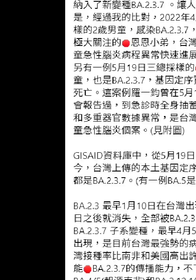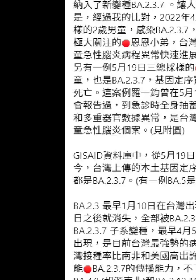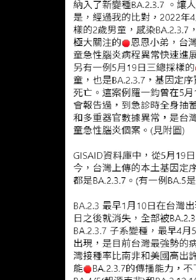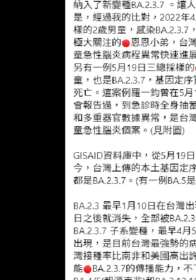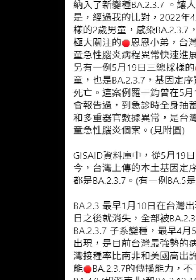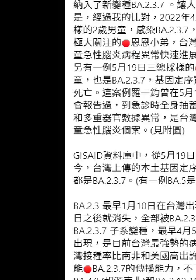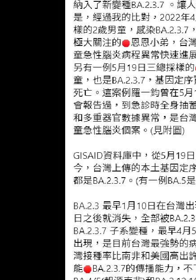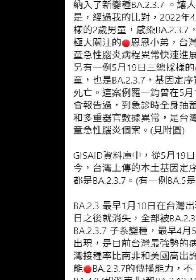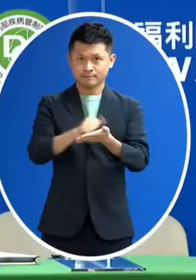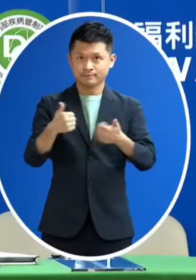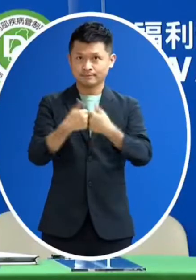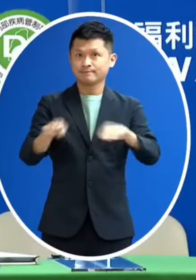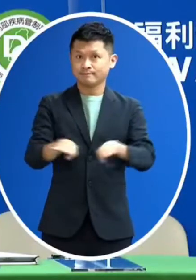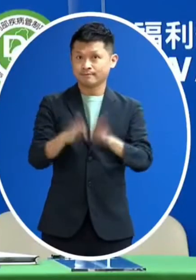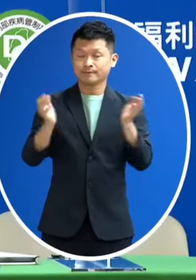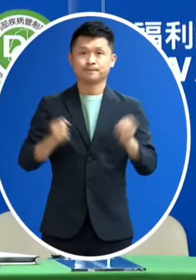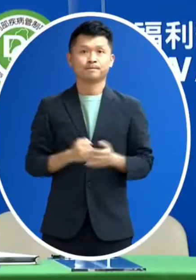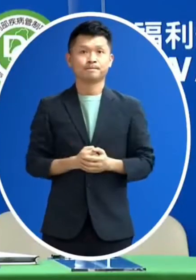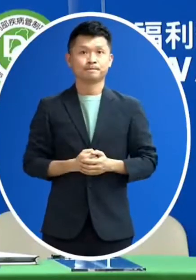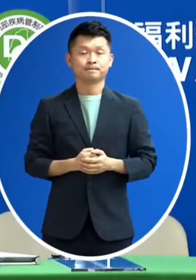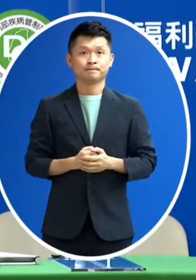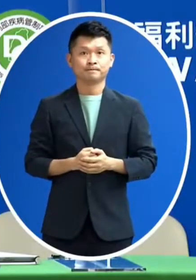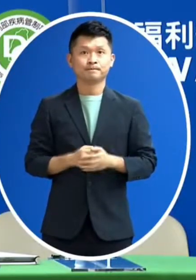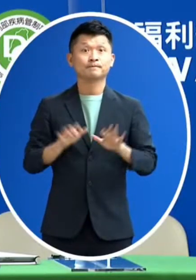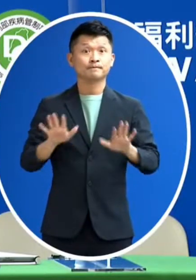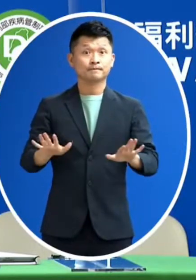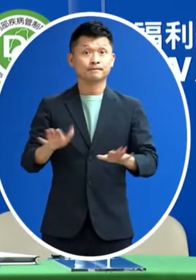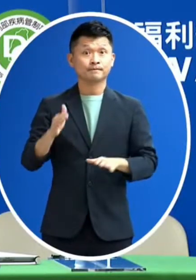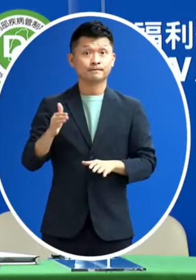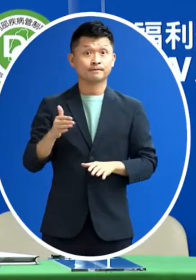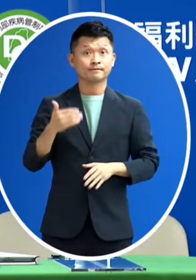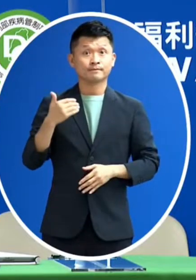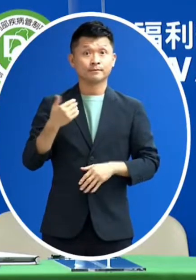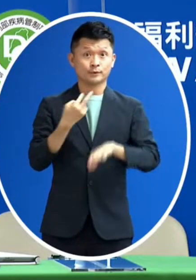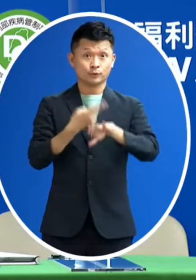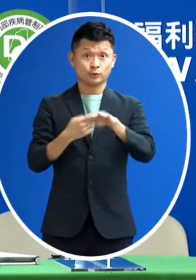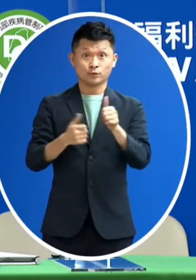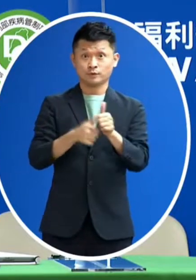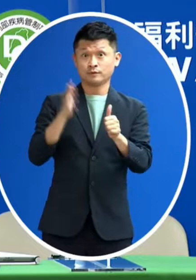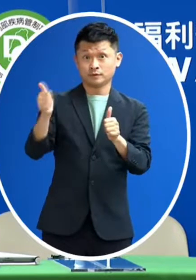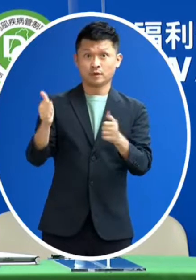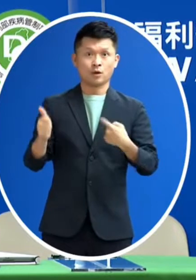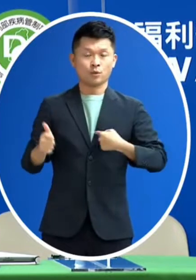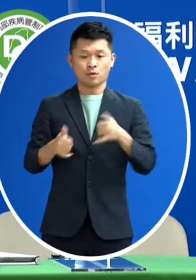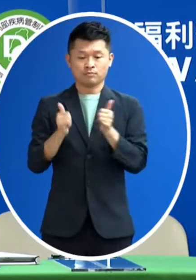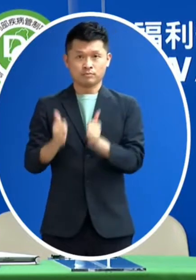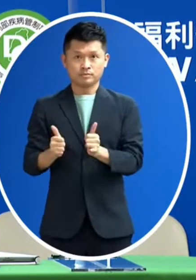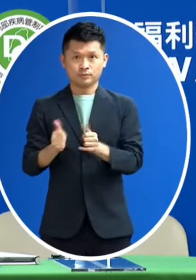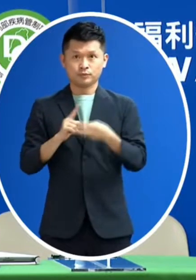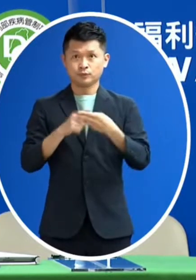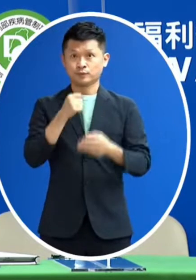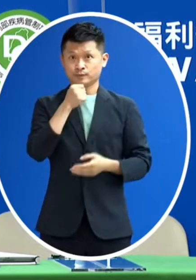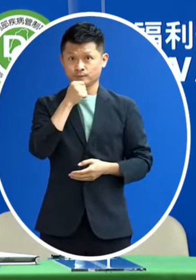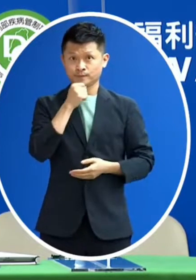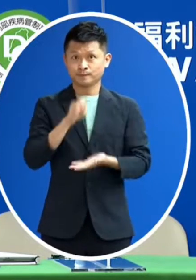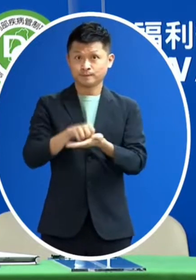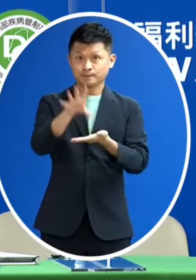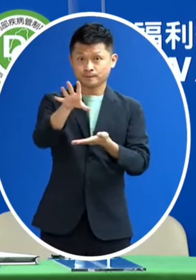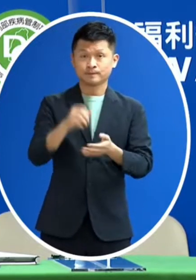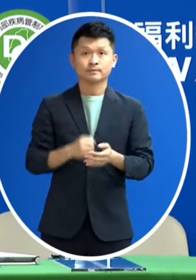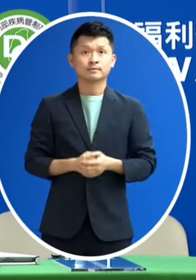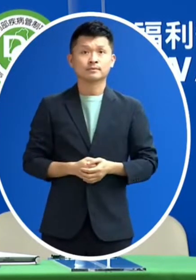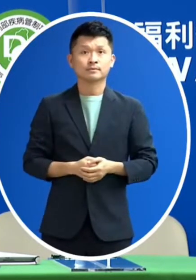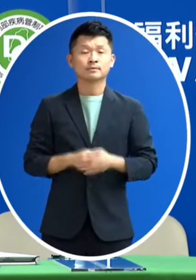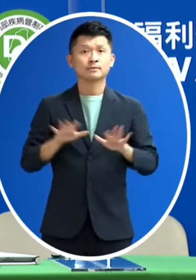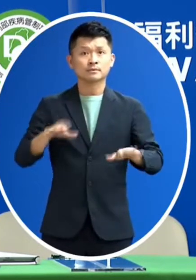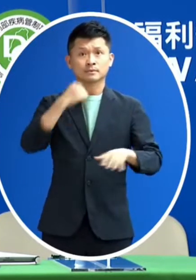指挥中心的记者会。 今天的记者会是由罗副组长还有我一起主持。那我们今